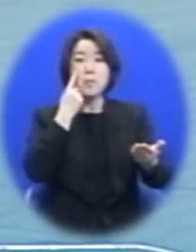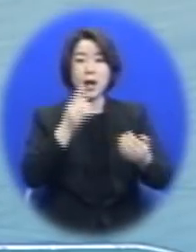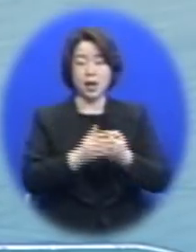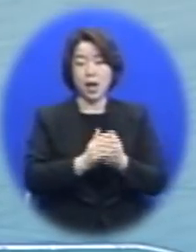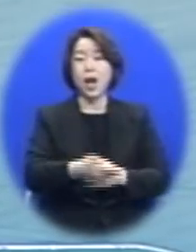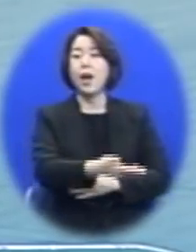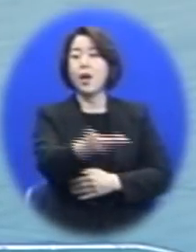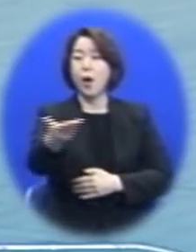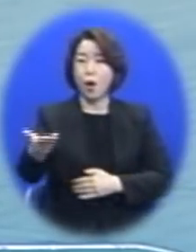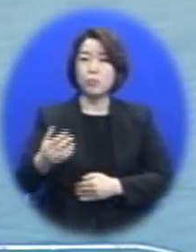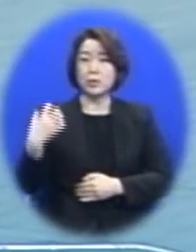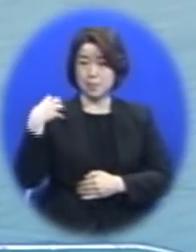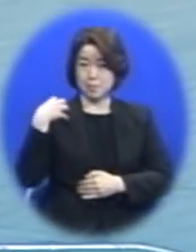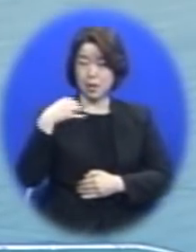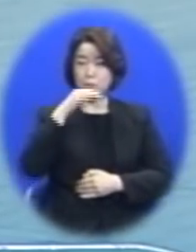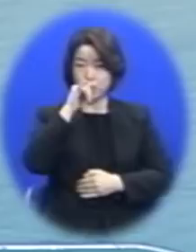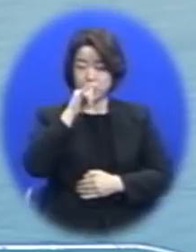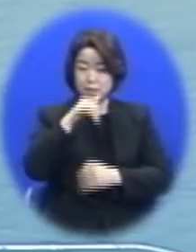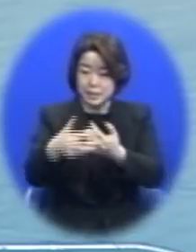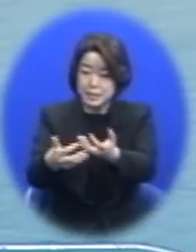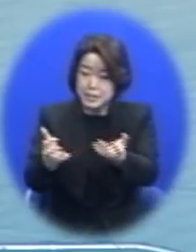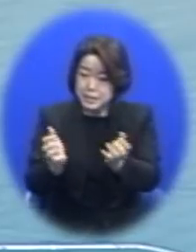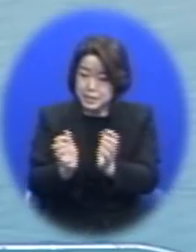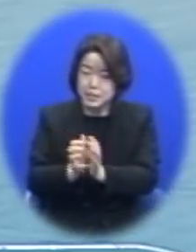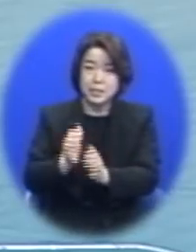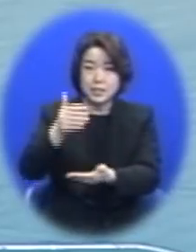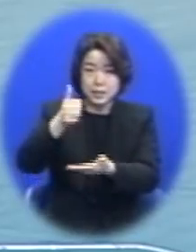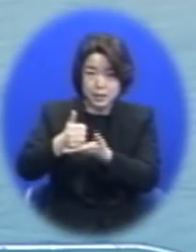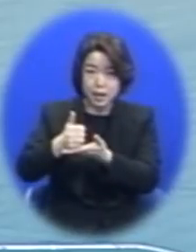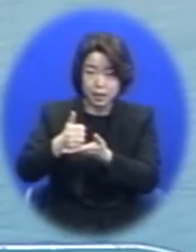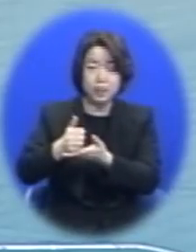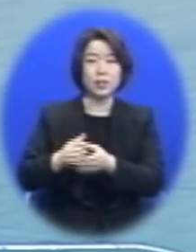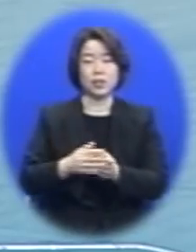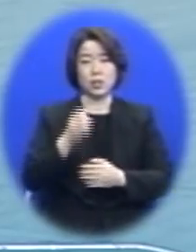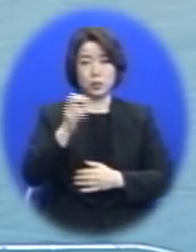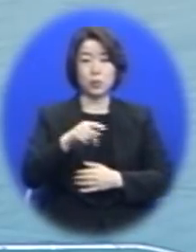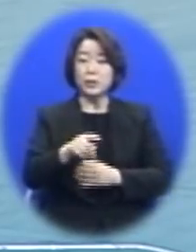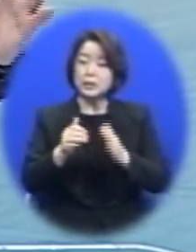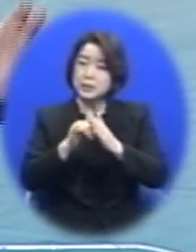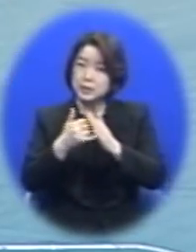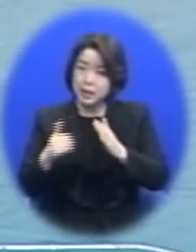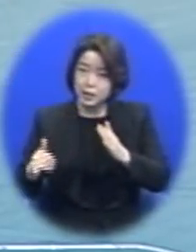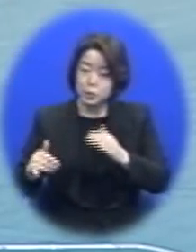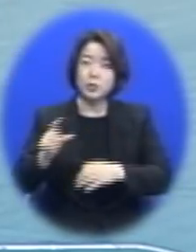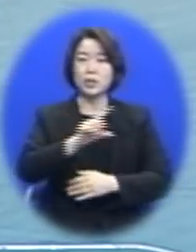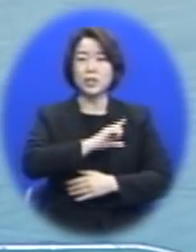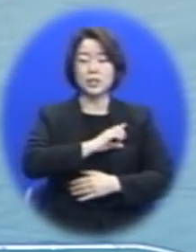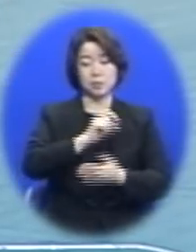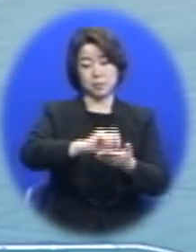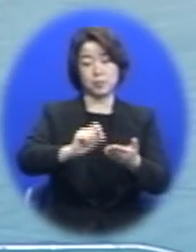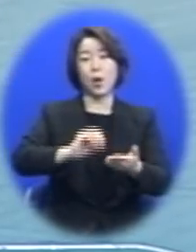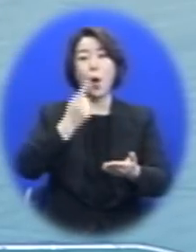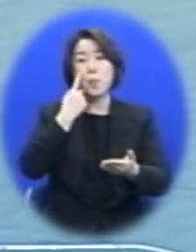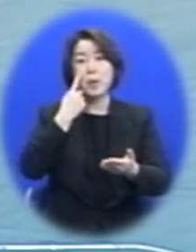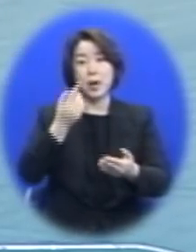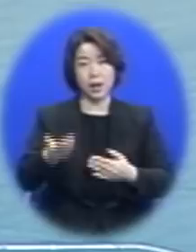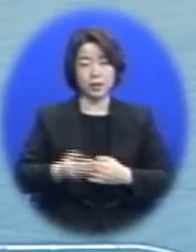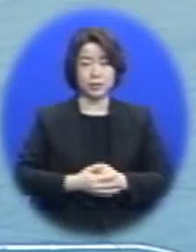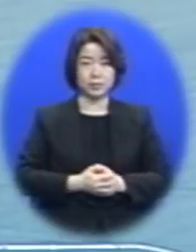여러분이 맡고 있는 그 소그룹 리더 득 그리고 그 가족들의 이름을 한번 써보라